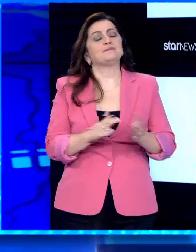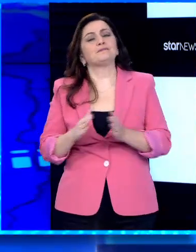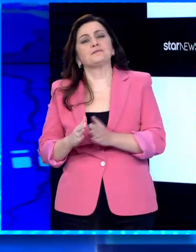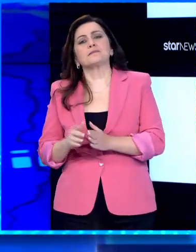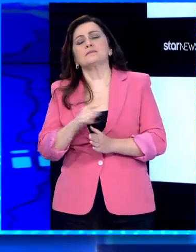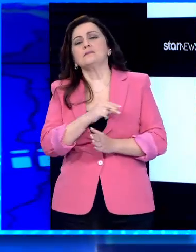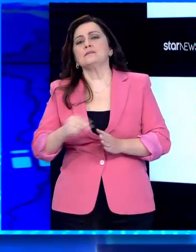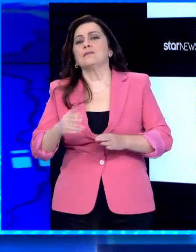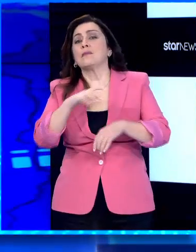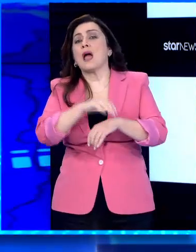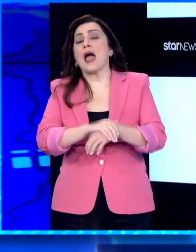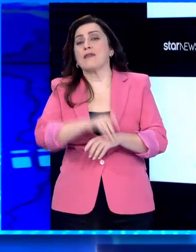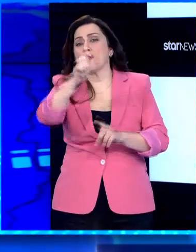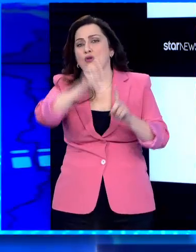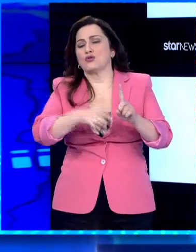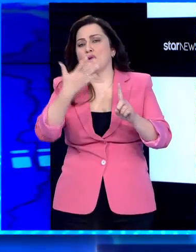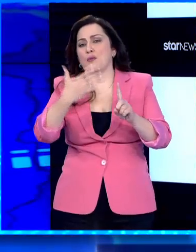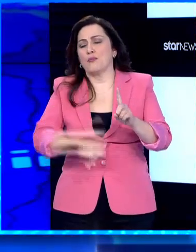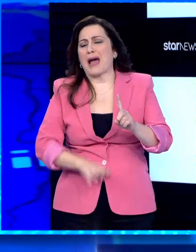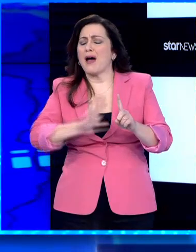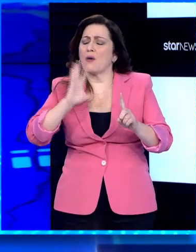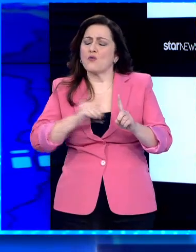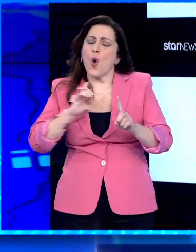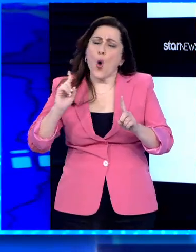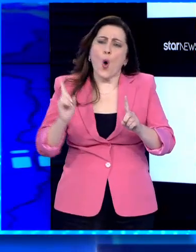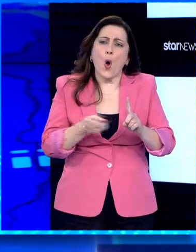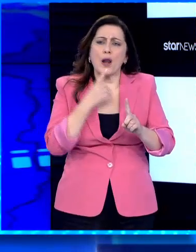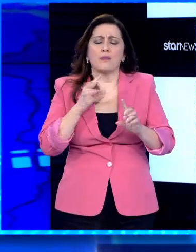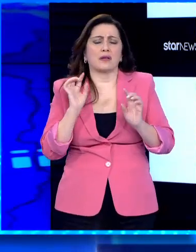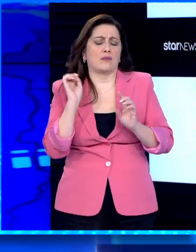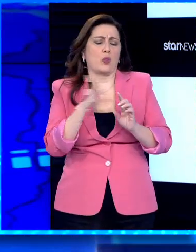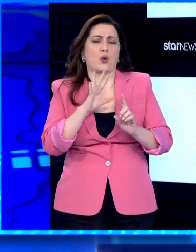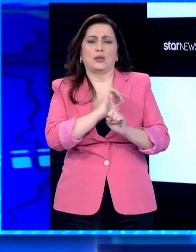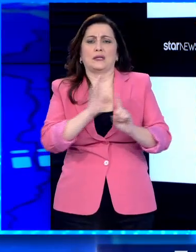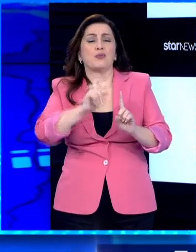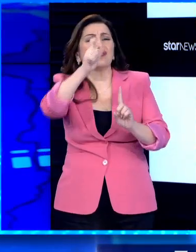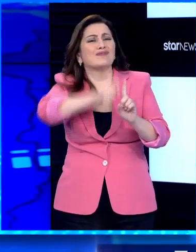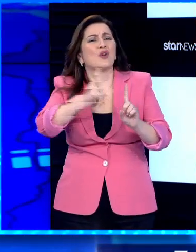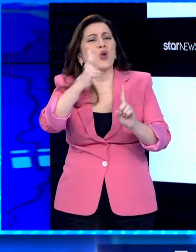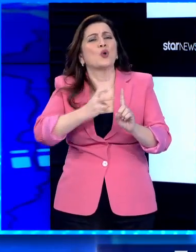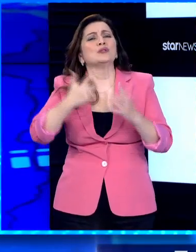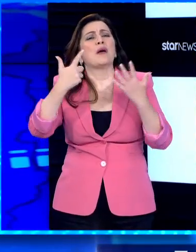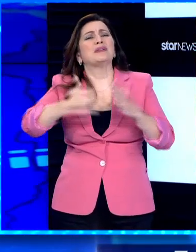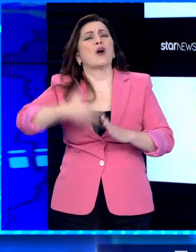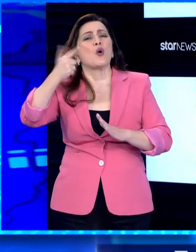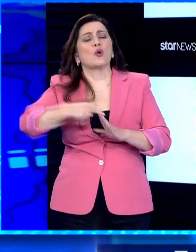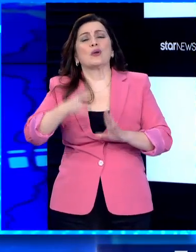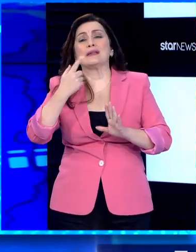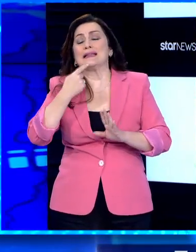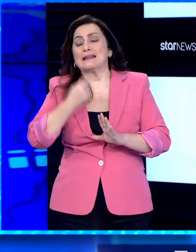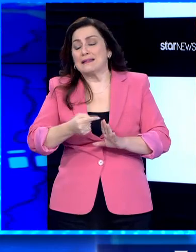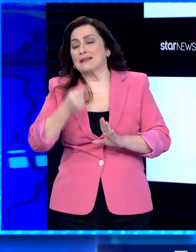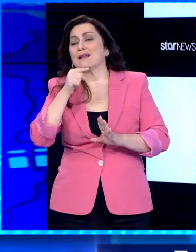Ομόφωνα ένοχος για όλες τις πράξεις και χωρίς ελαφρυντικό κρίθηκε ο 27χρονος οδηγός που παρέσυρε,